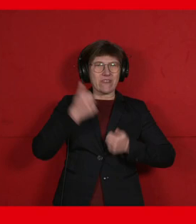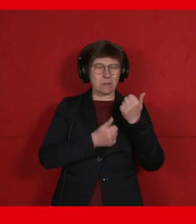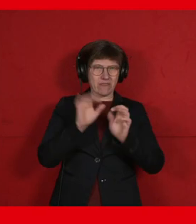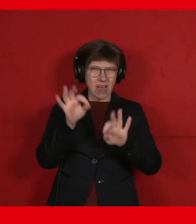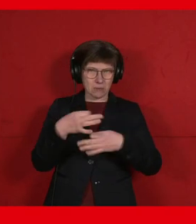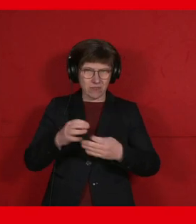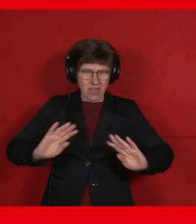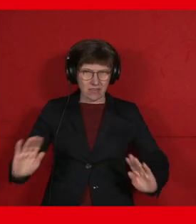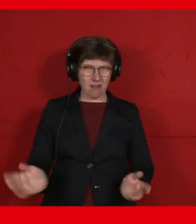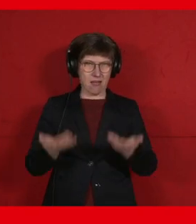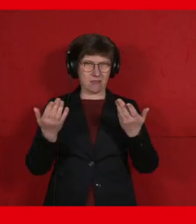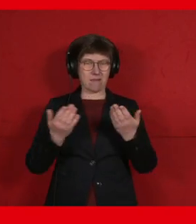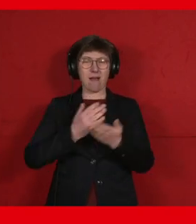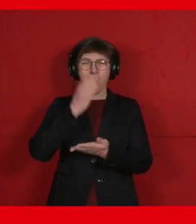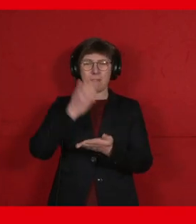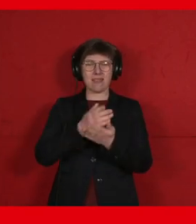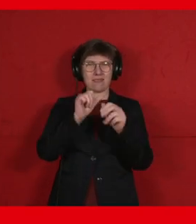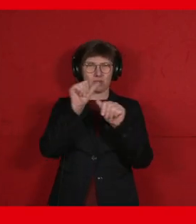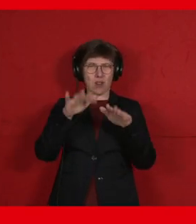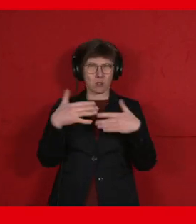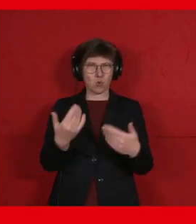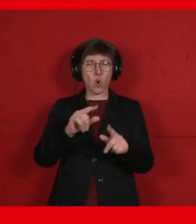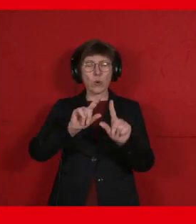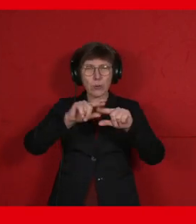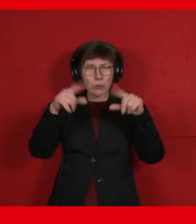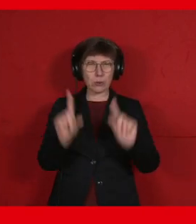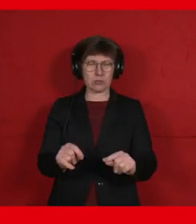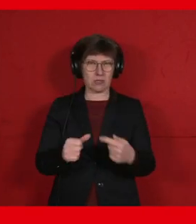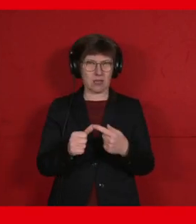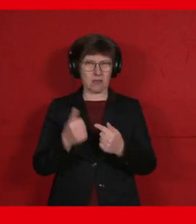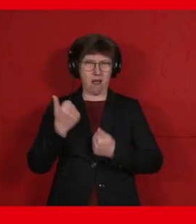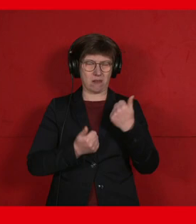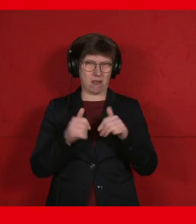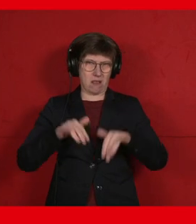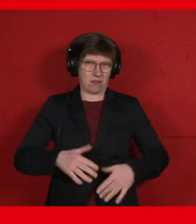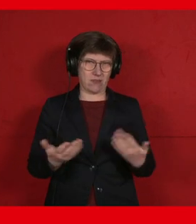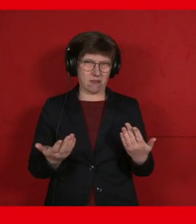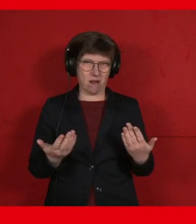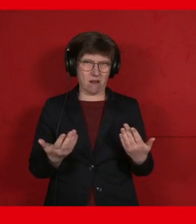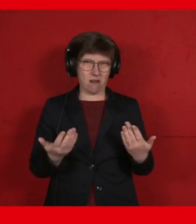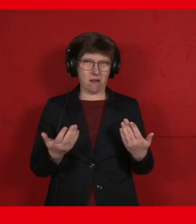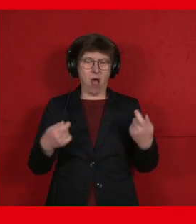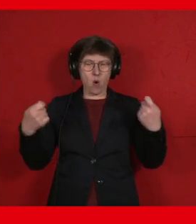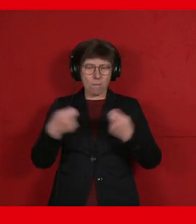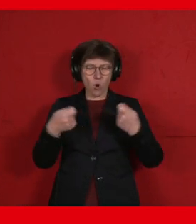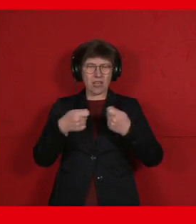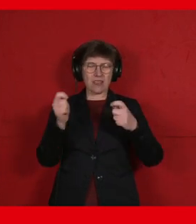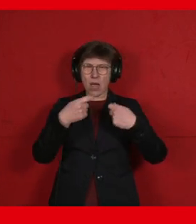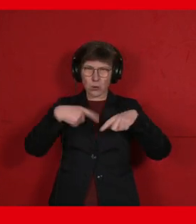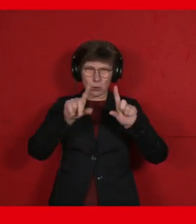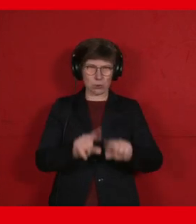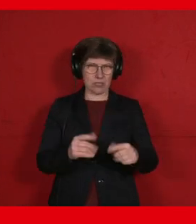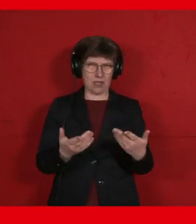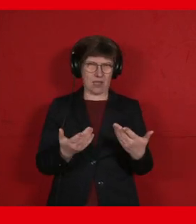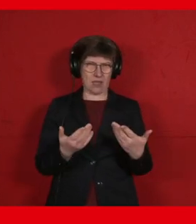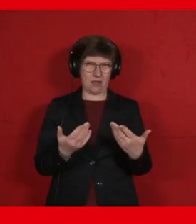Wettbewerbsfähigkeit, dass wir am Ende es so gestalten, dass es die günstigere Alternative ist, auch monetär die günstigere Alternative